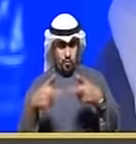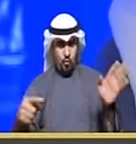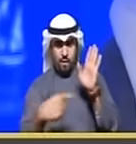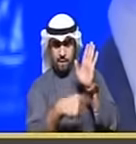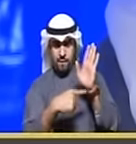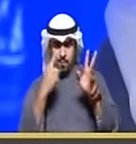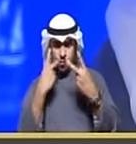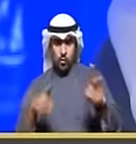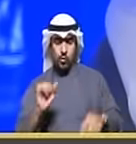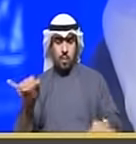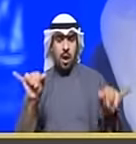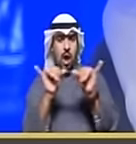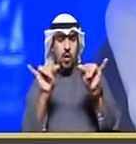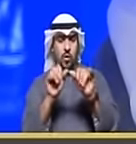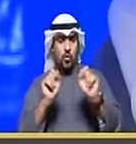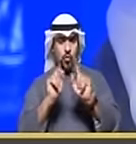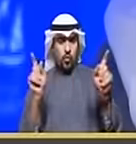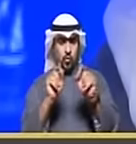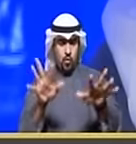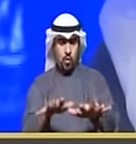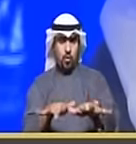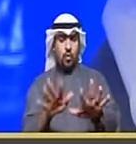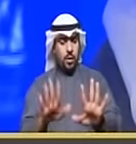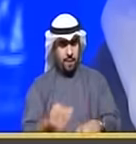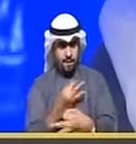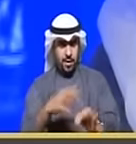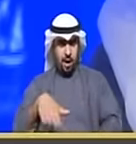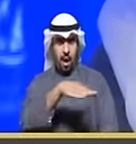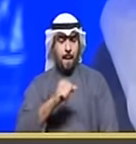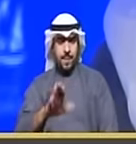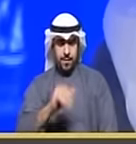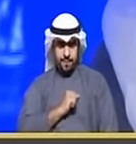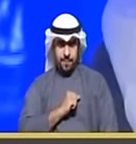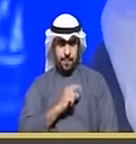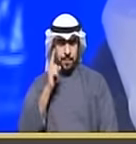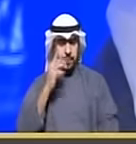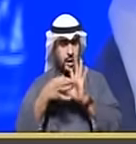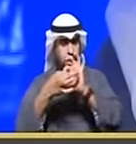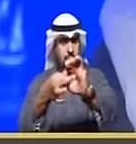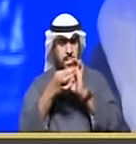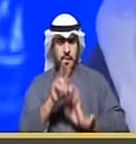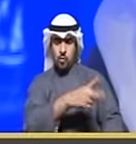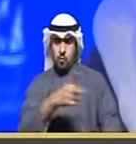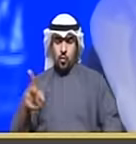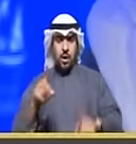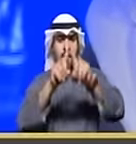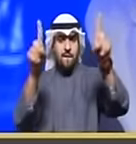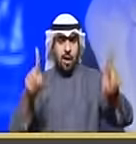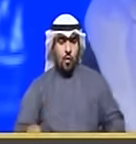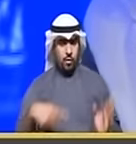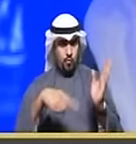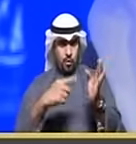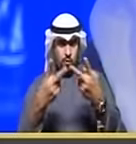وموجود بالخطه نتكلم اختصار الدوره المستنديه حوكمه الاجراءات توحيد وتطوير انواع الرخص وكثير من الاشياء